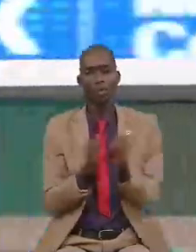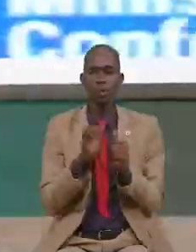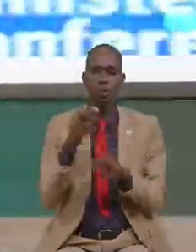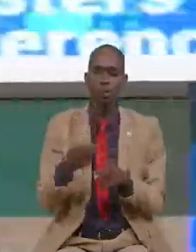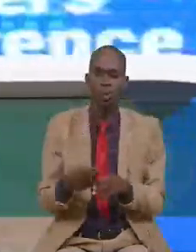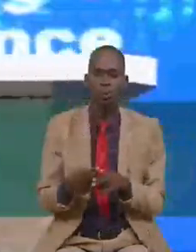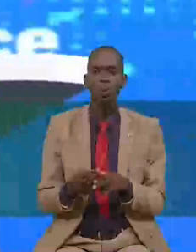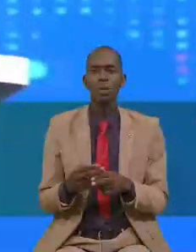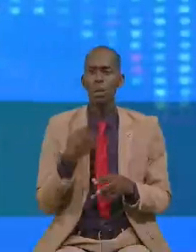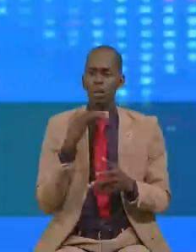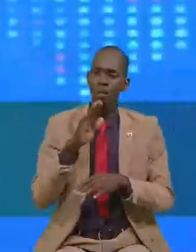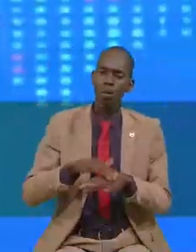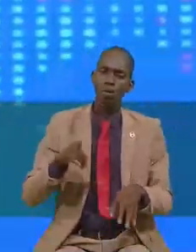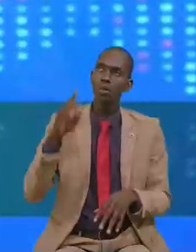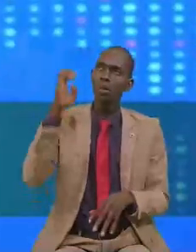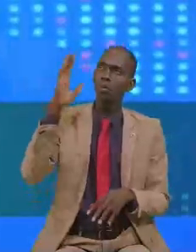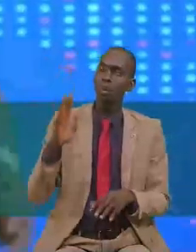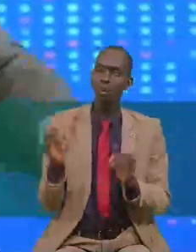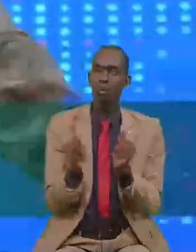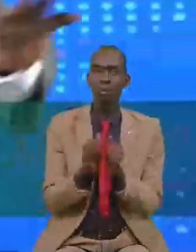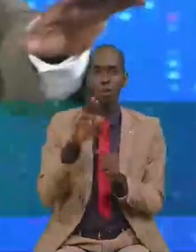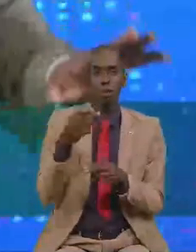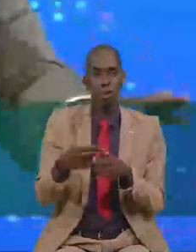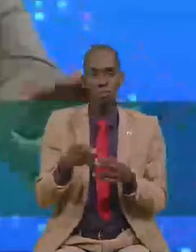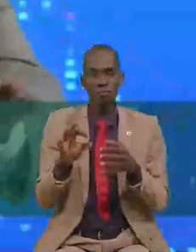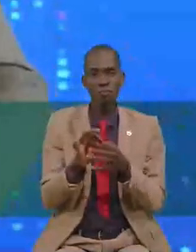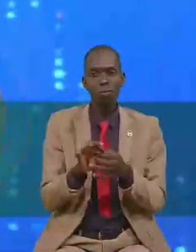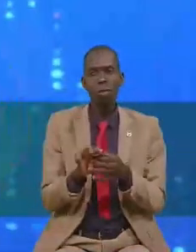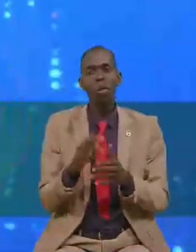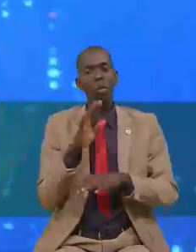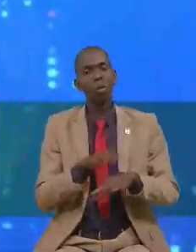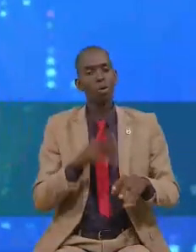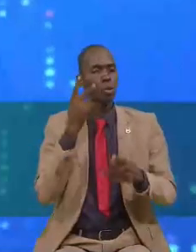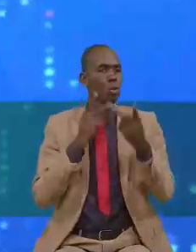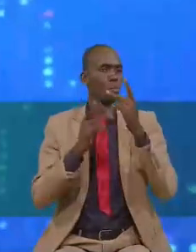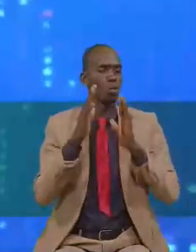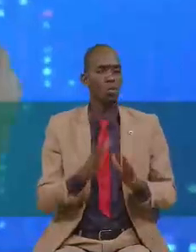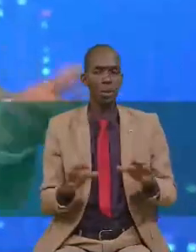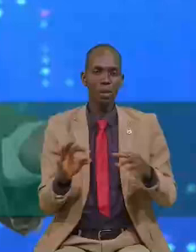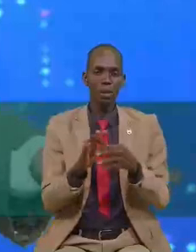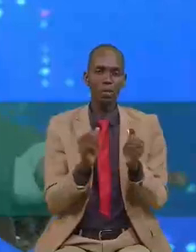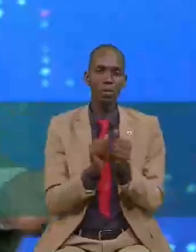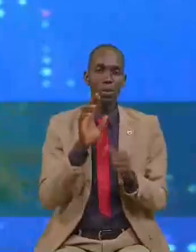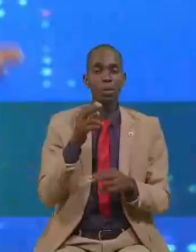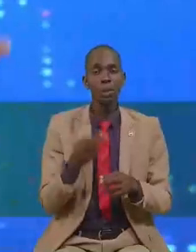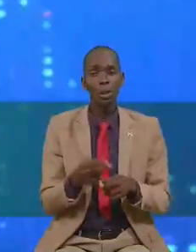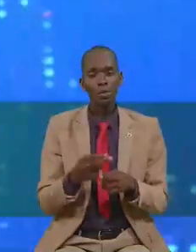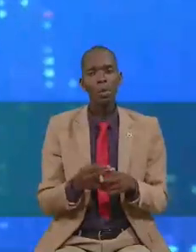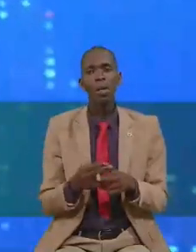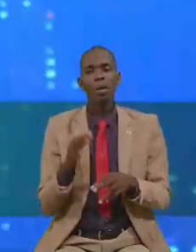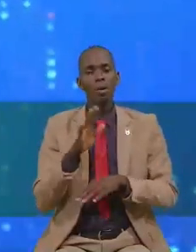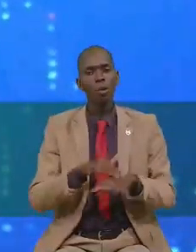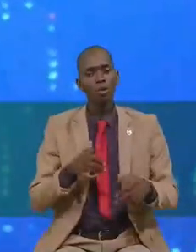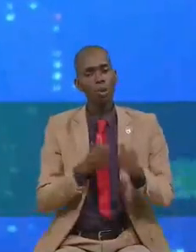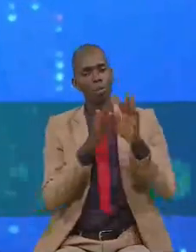disent, évangéliste, et on mentionne ton nom. Après, on dit prophète tel tel, et on mentionne ton nom. On dit apôtre